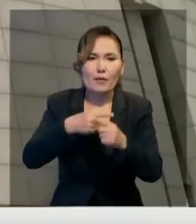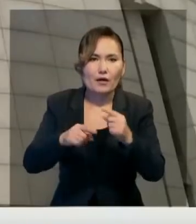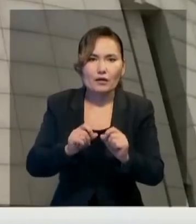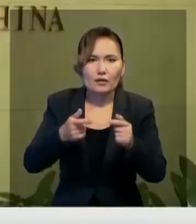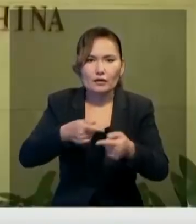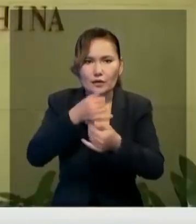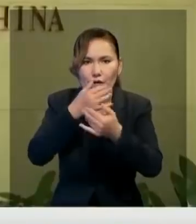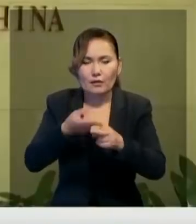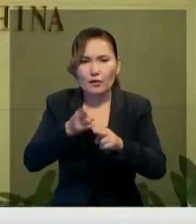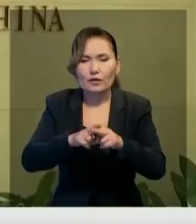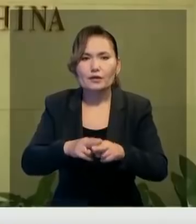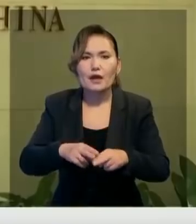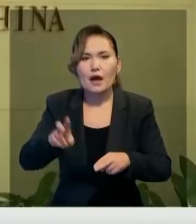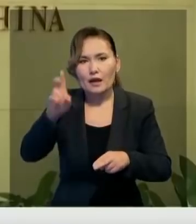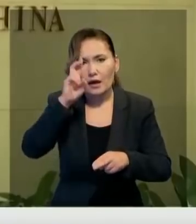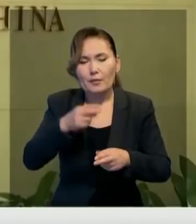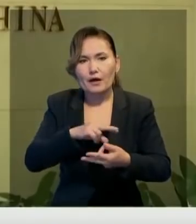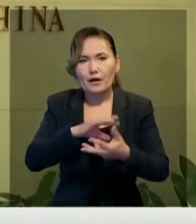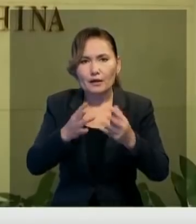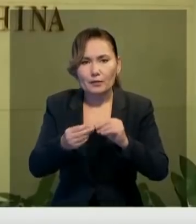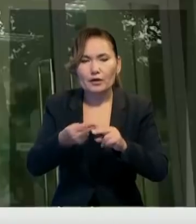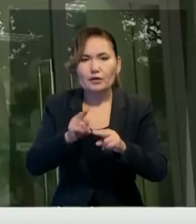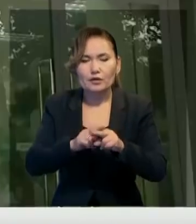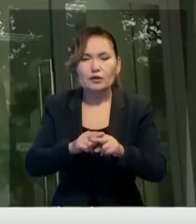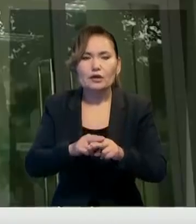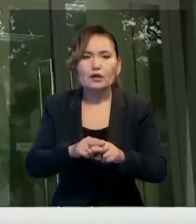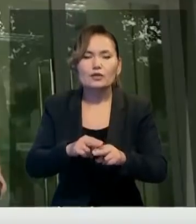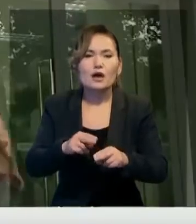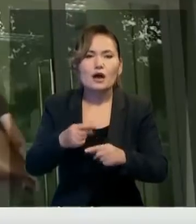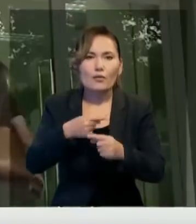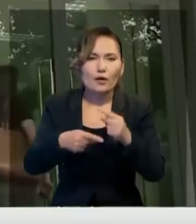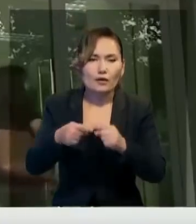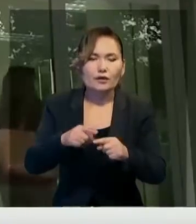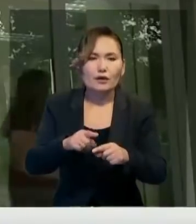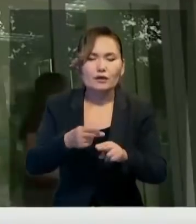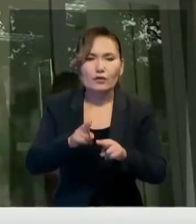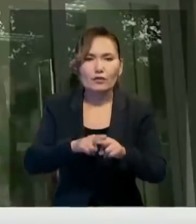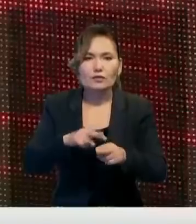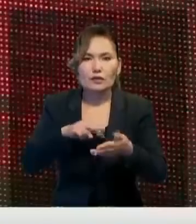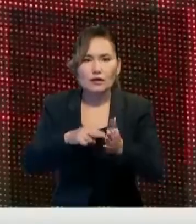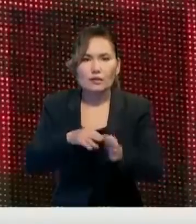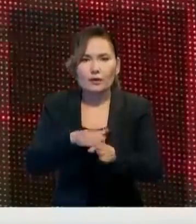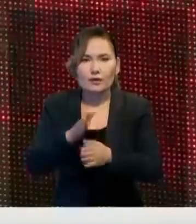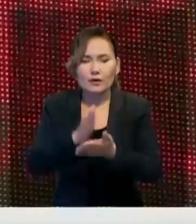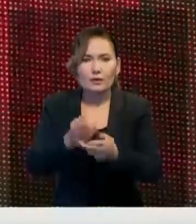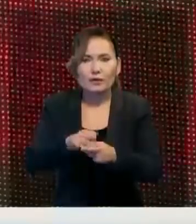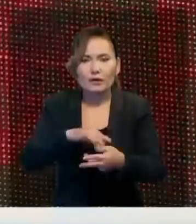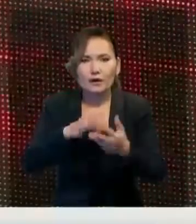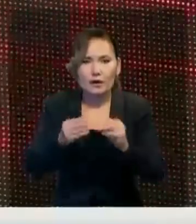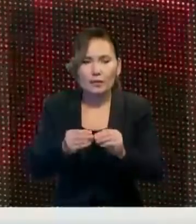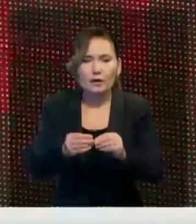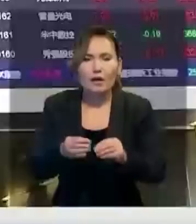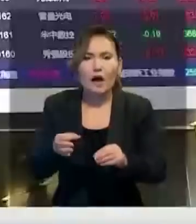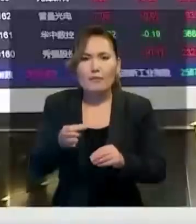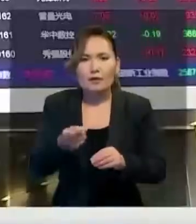алмайды. Осыған байланысты елде криптовалюта майнингімен күресу үшін тиісті шаралар қолға алынбақ. Мәлімдемеден кейін биткоин